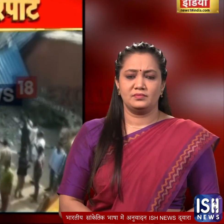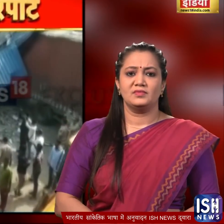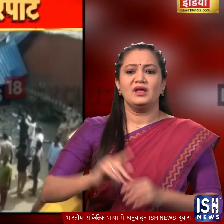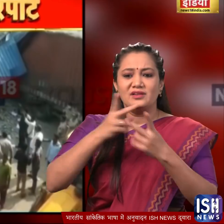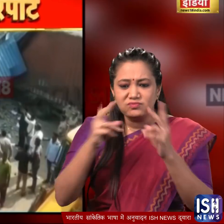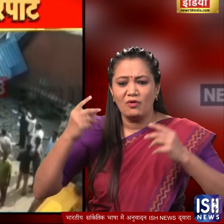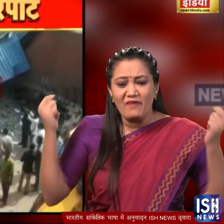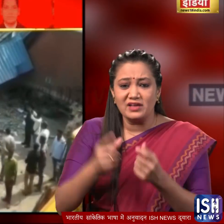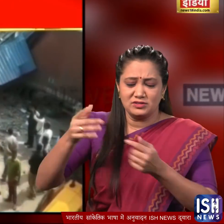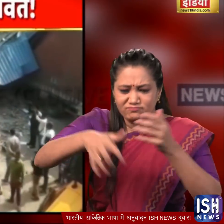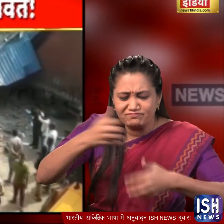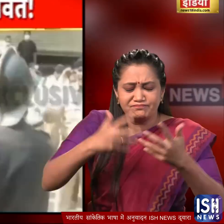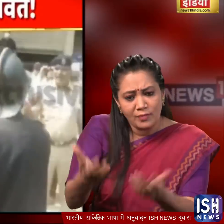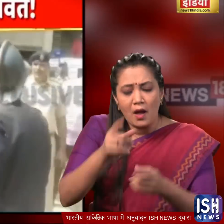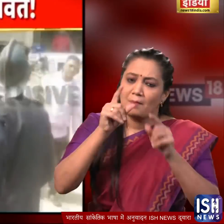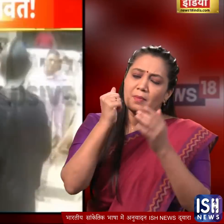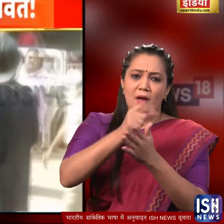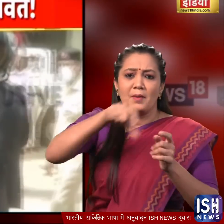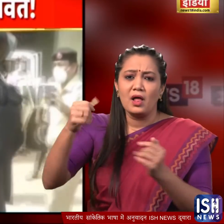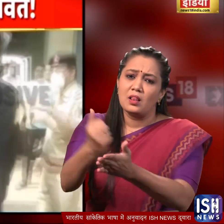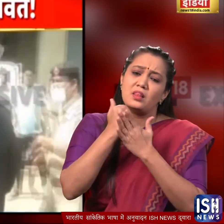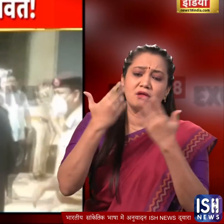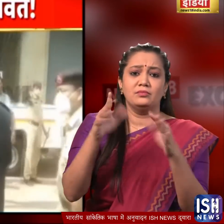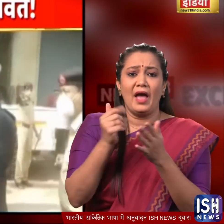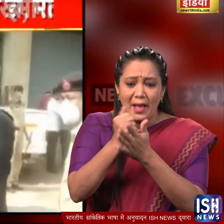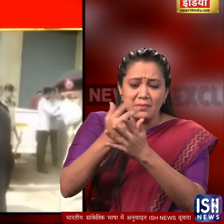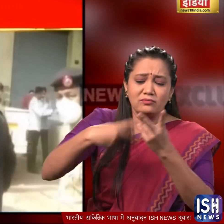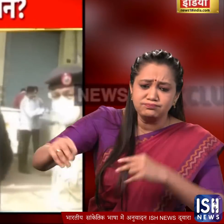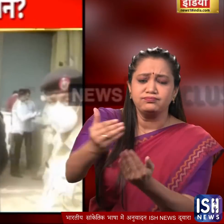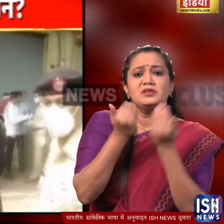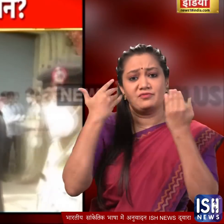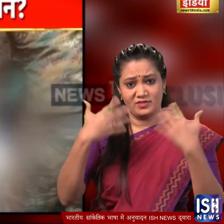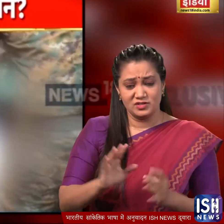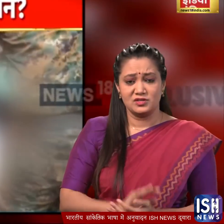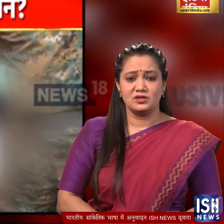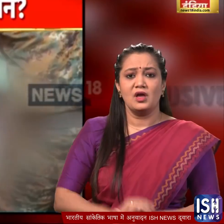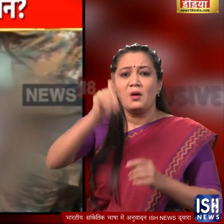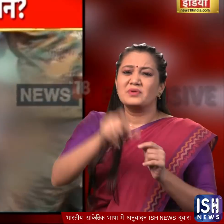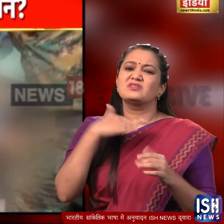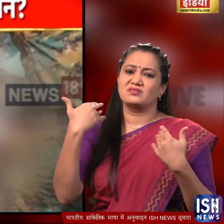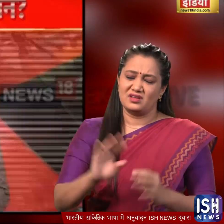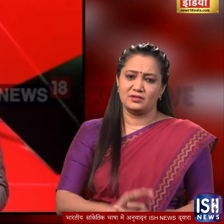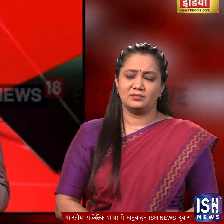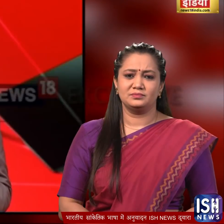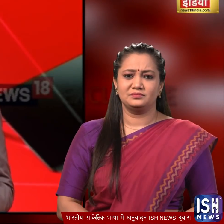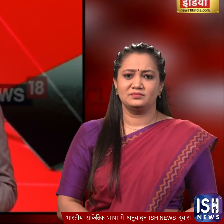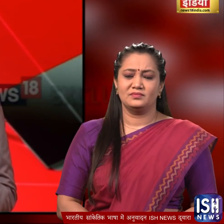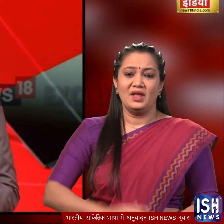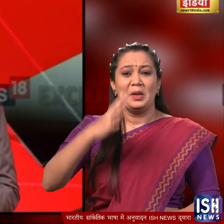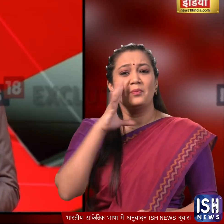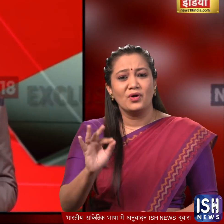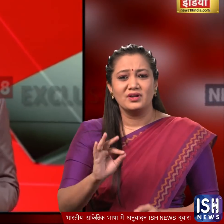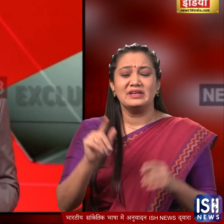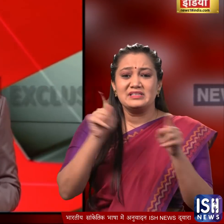बचाव दल की मुस्तैदी से मलबे में फंसे ज्यादातर लोगों को वक्त रहते निकाल लिया गया, जबकि एक आदमी की इस हादसे में मौत हो गई। सौभाग्य की एक बात यह